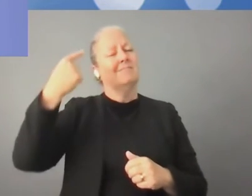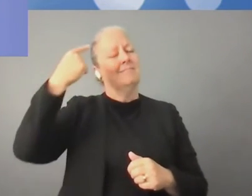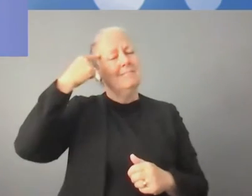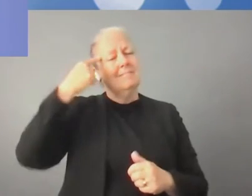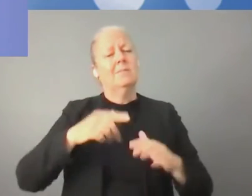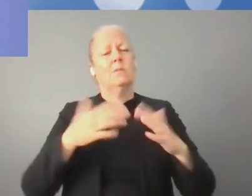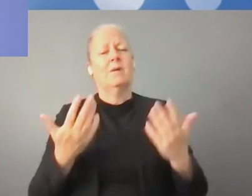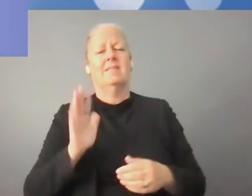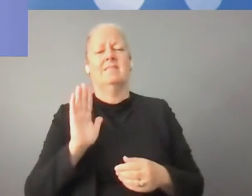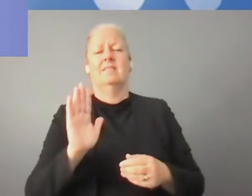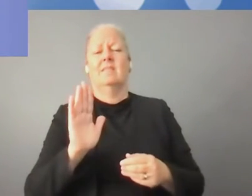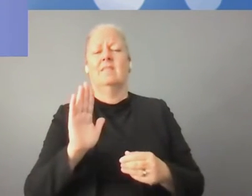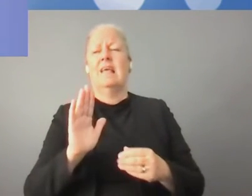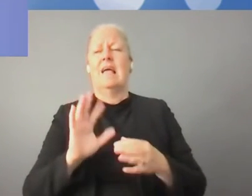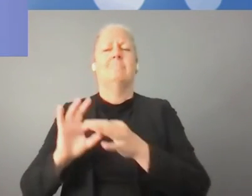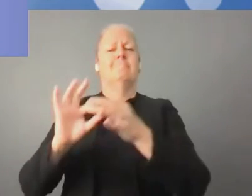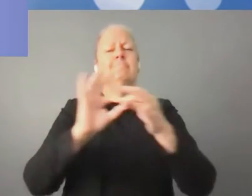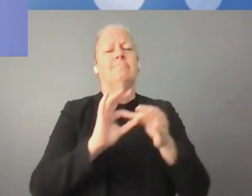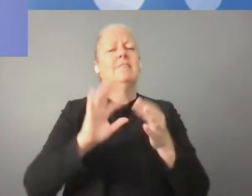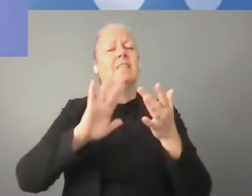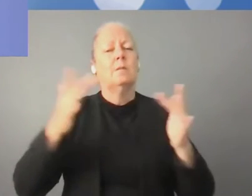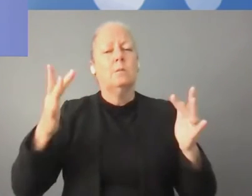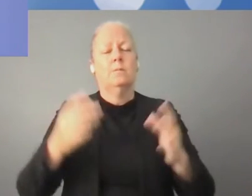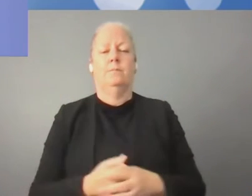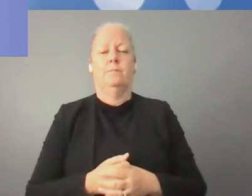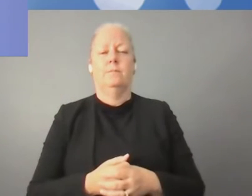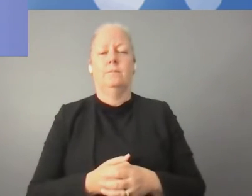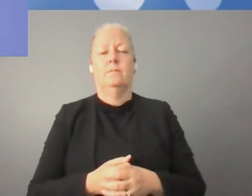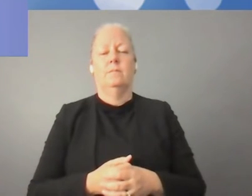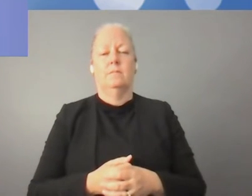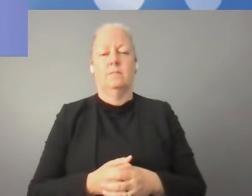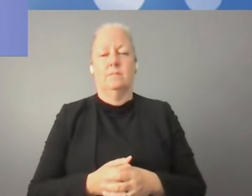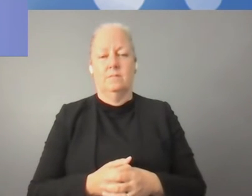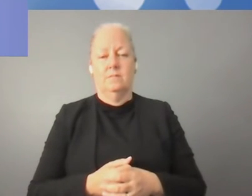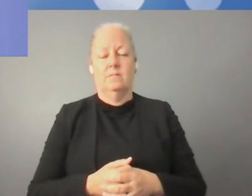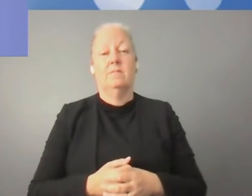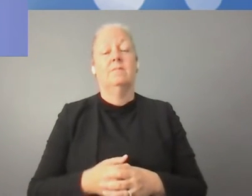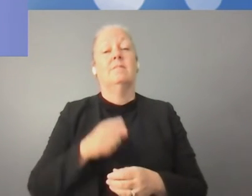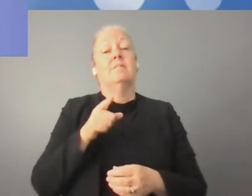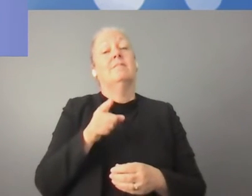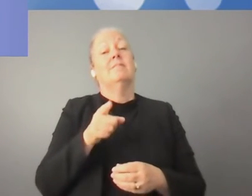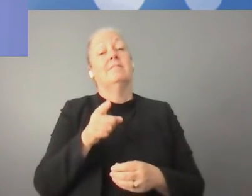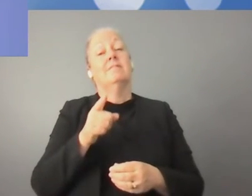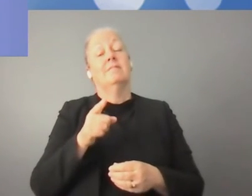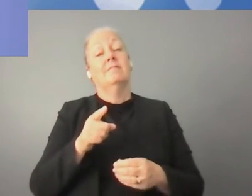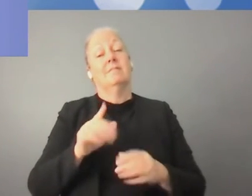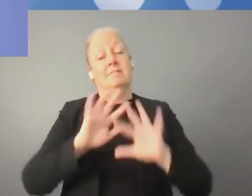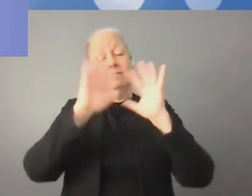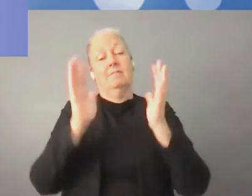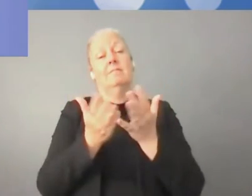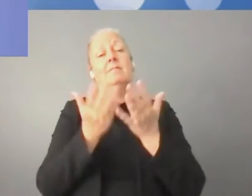Не интернет, который позволяет изолировать без разрешения. Сейчас мы имеем дело с чем-то